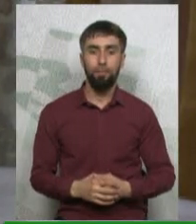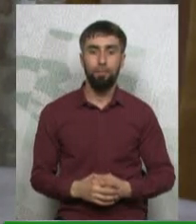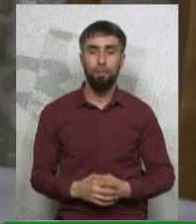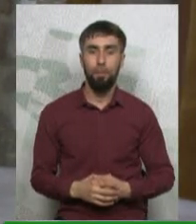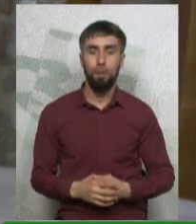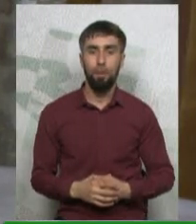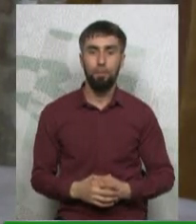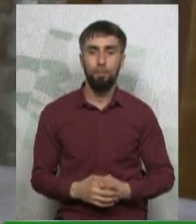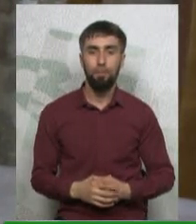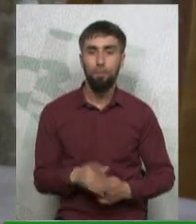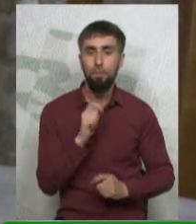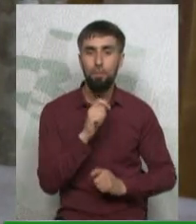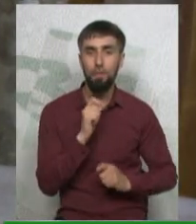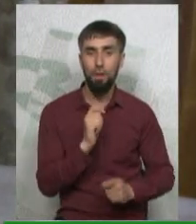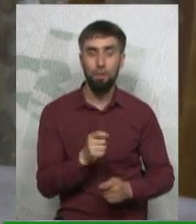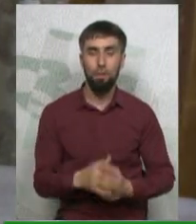награждается